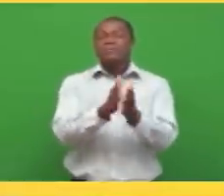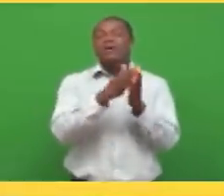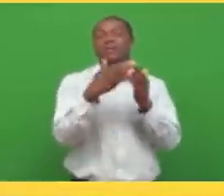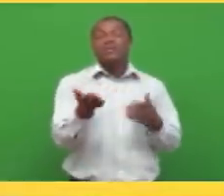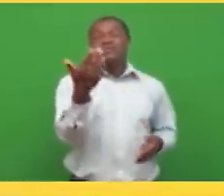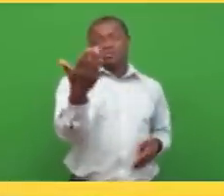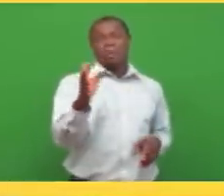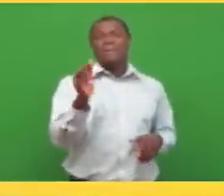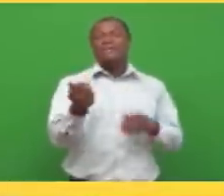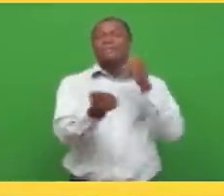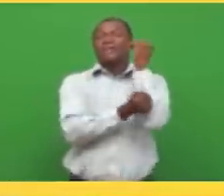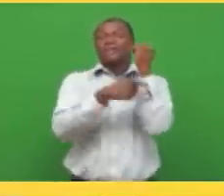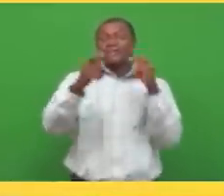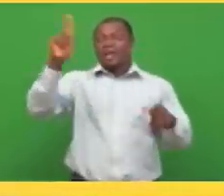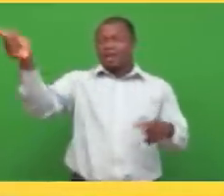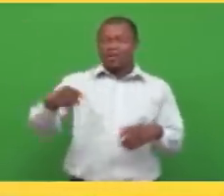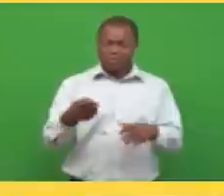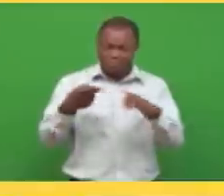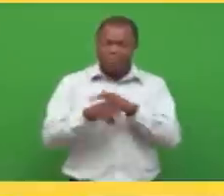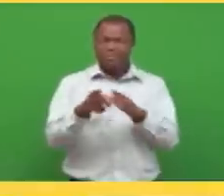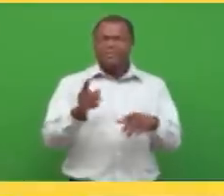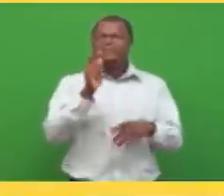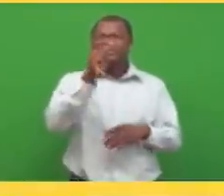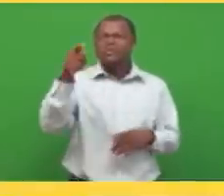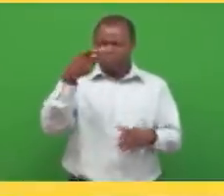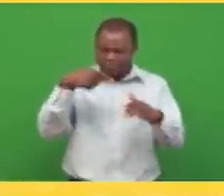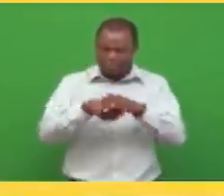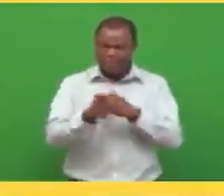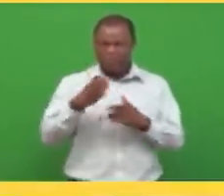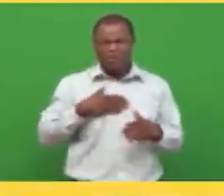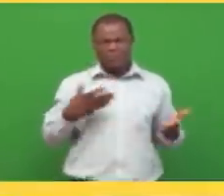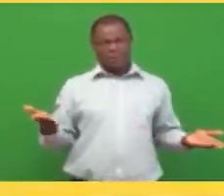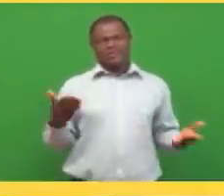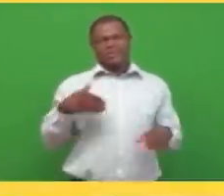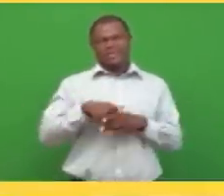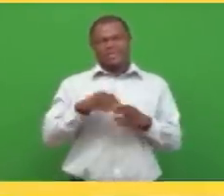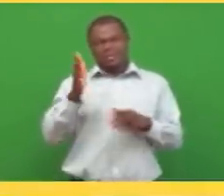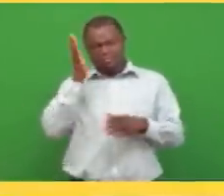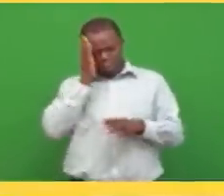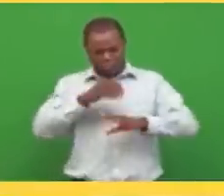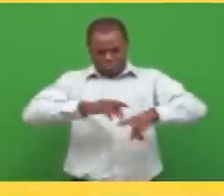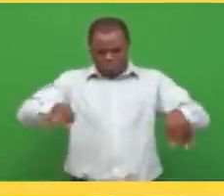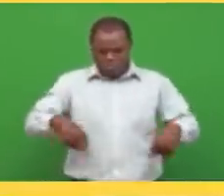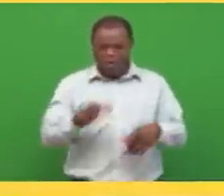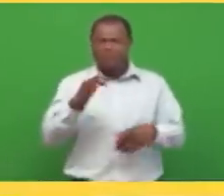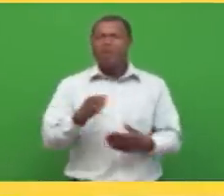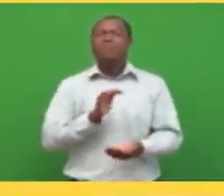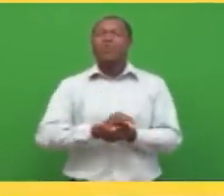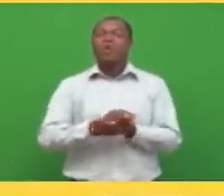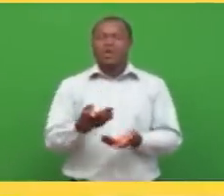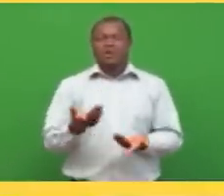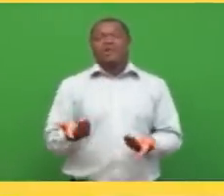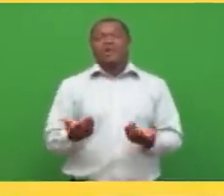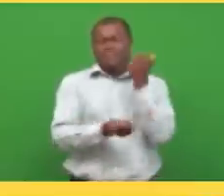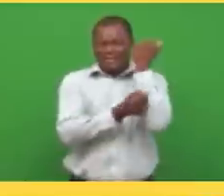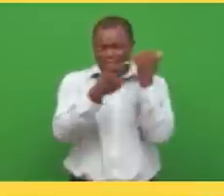wake munun'una akasvika akapinda mubhedhuru. Kwemi vatete mamuchanotsvageiwo mubhedhuru remurora. Regai kamunun'una akapinde kwemi